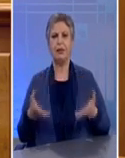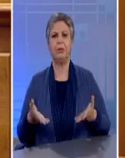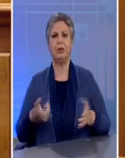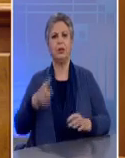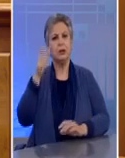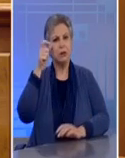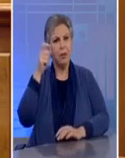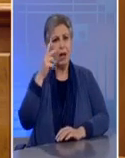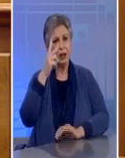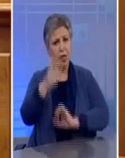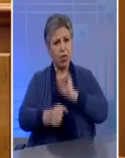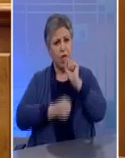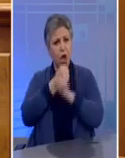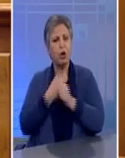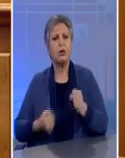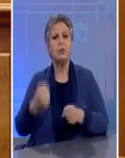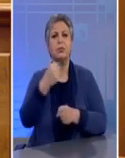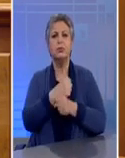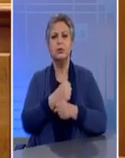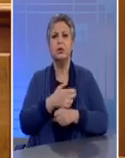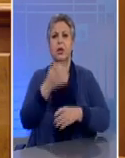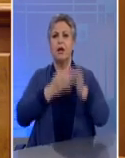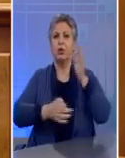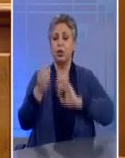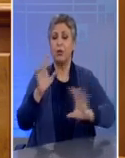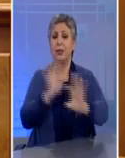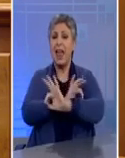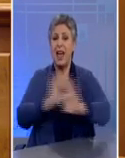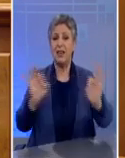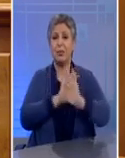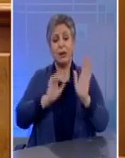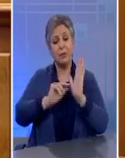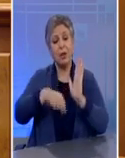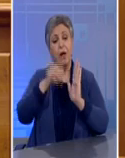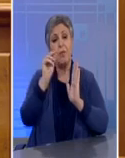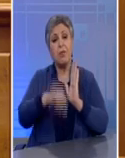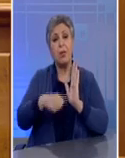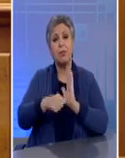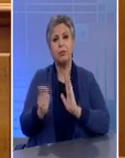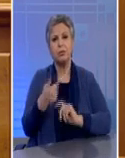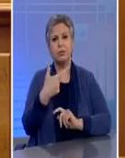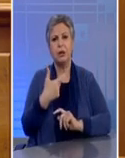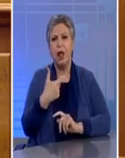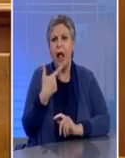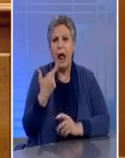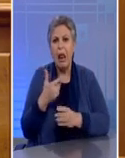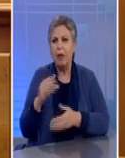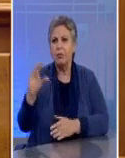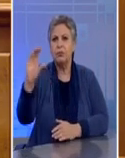για μία διετία, που έλεγε ότι είμαστε έτοιμοι να βγούμε από τα μνημόνια, και δεν είχε έρθει κουνούπι να